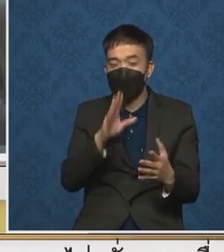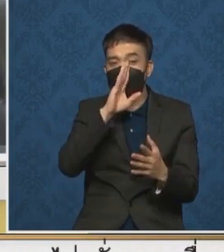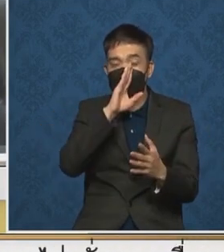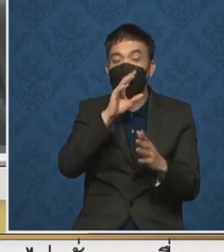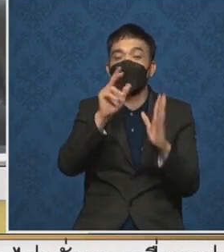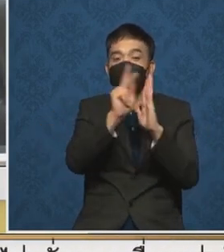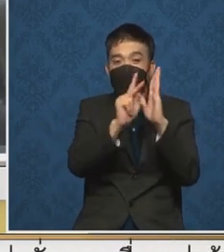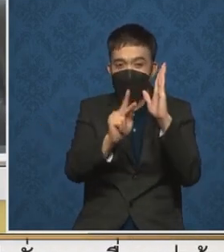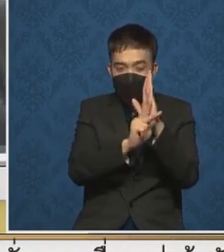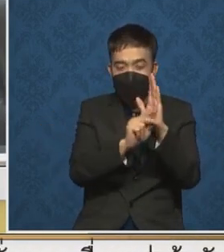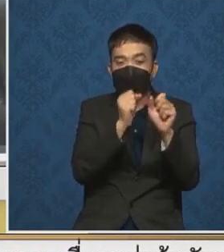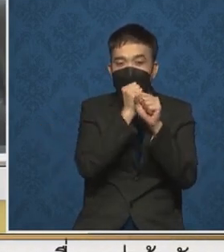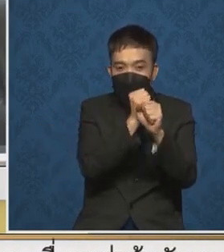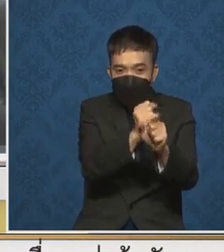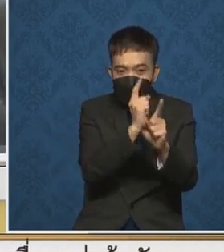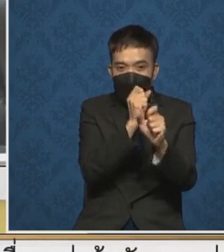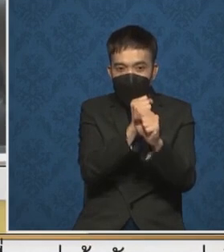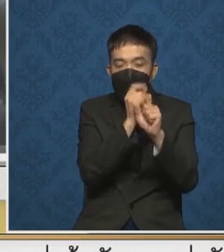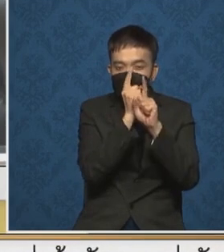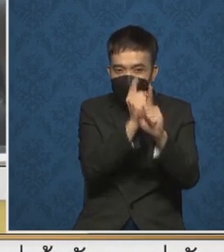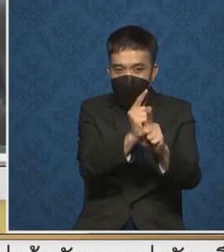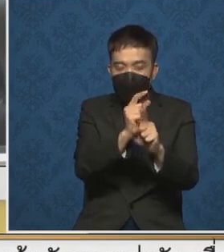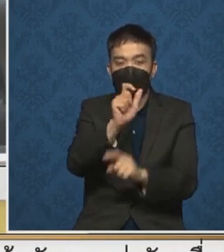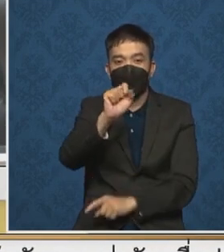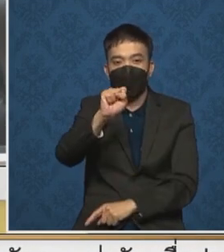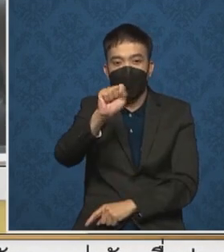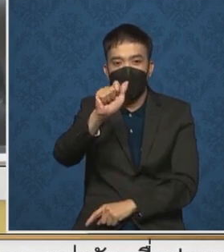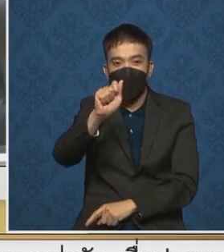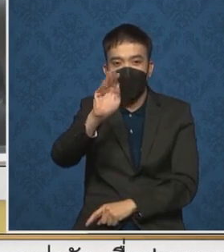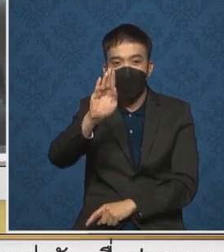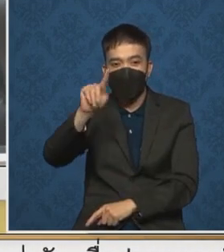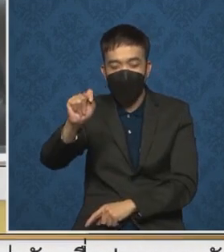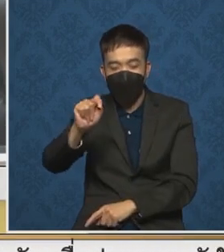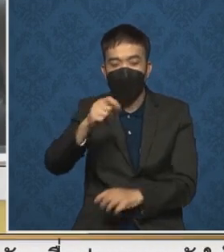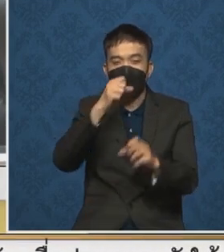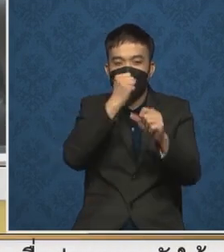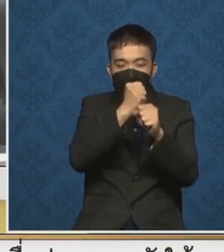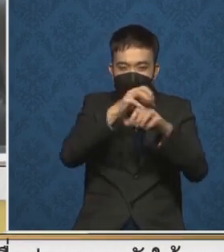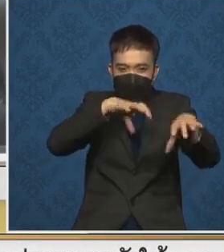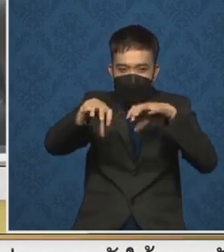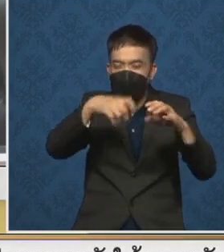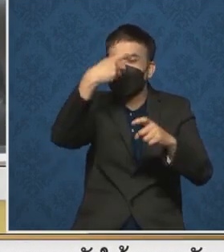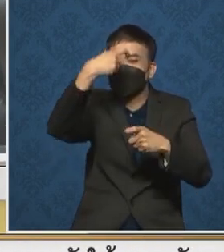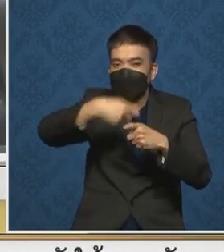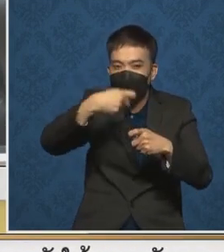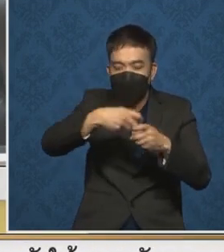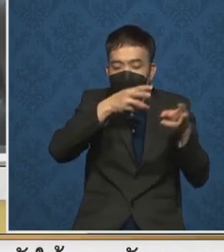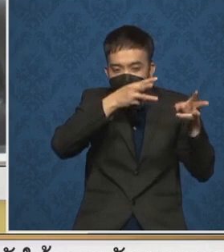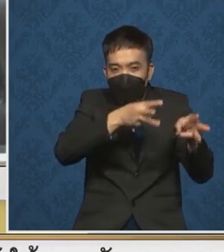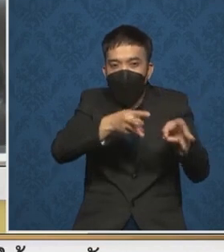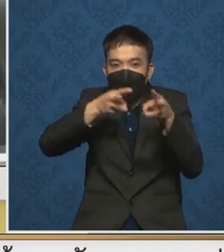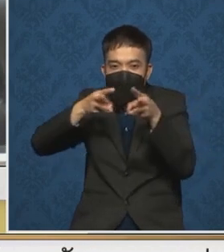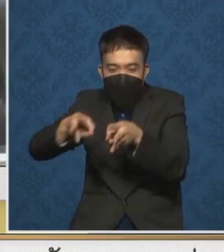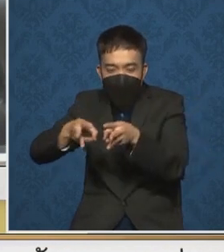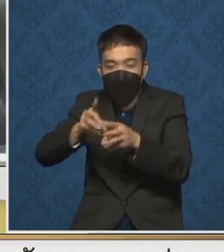ตอที่เราร่างกไว้ ททประทานร่างกไ้เนี่ยทำยาก ทำไม่ได้วิธีการก็คือ